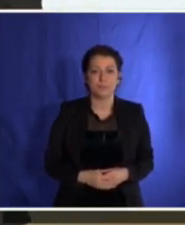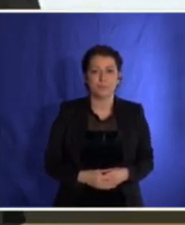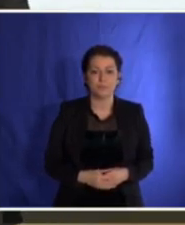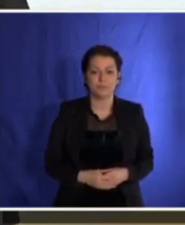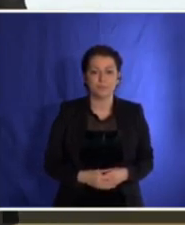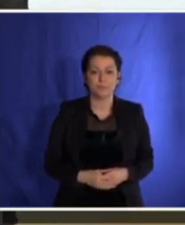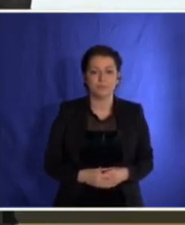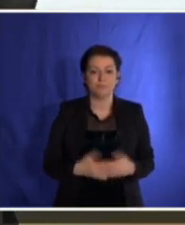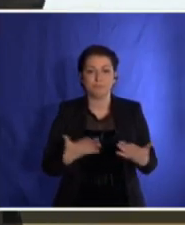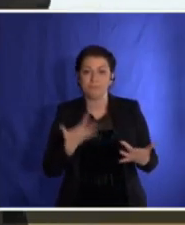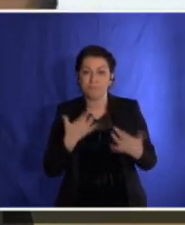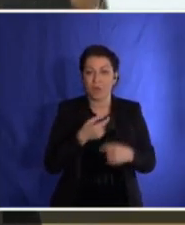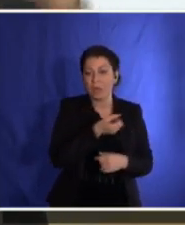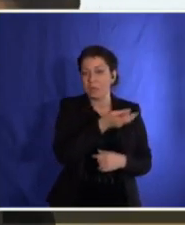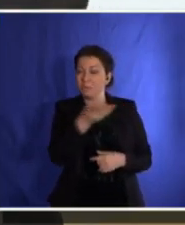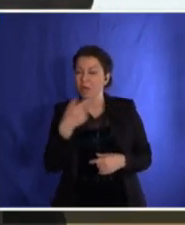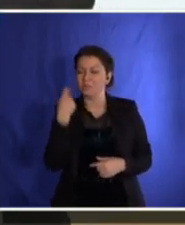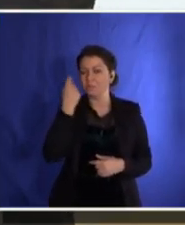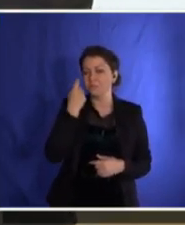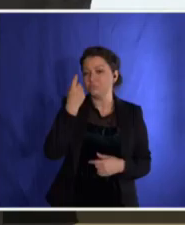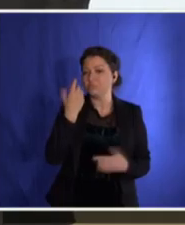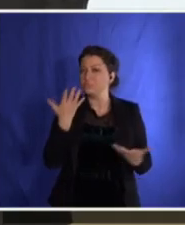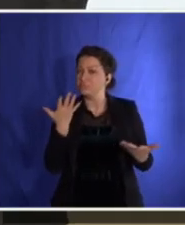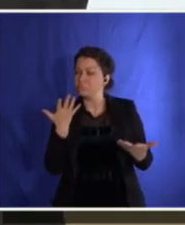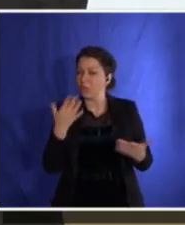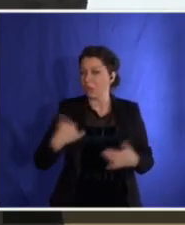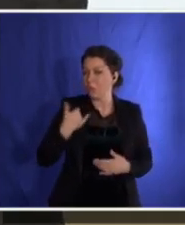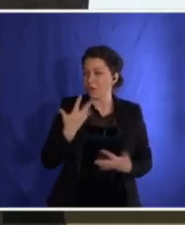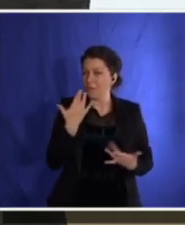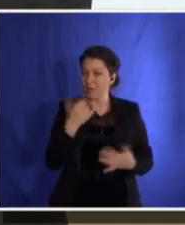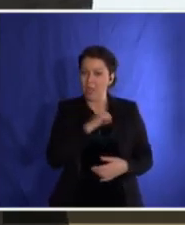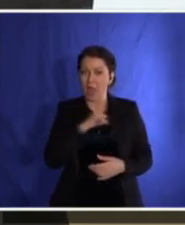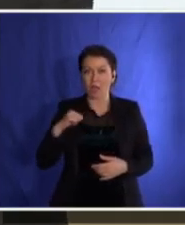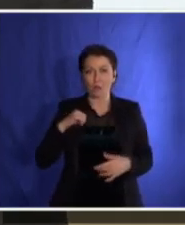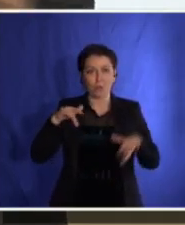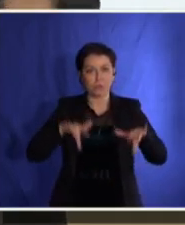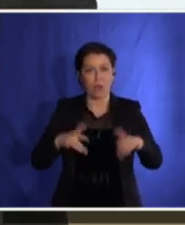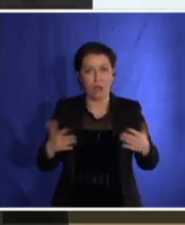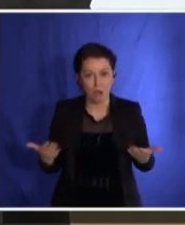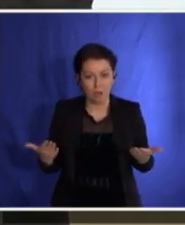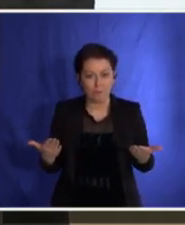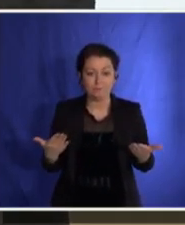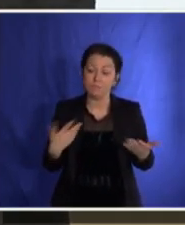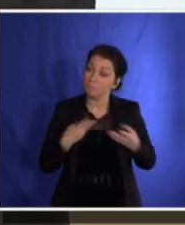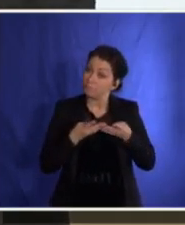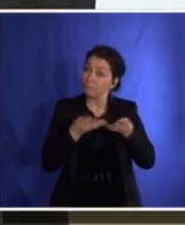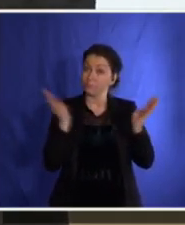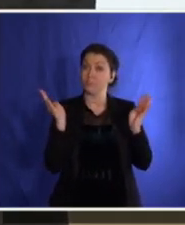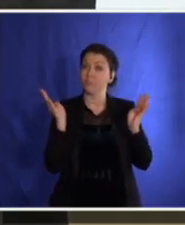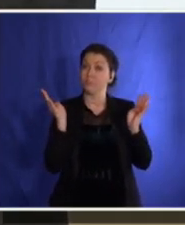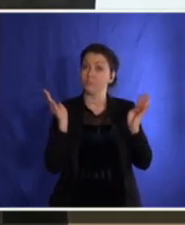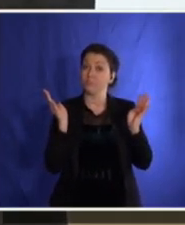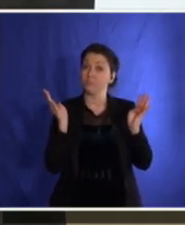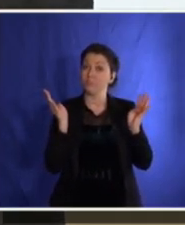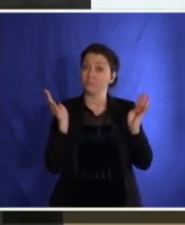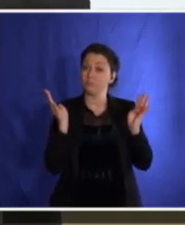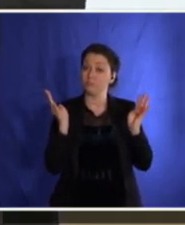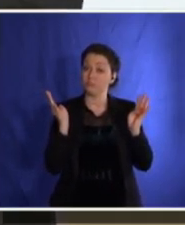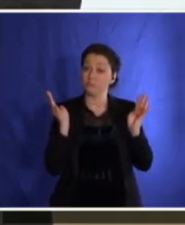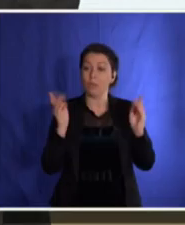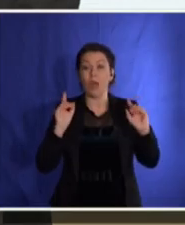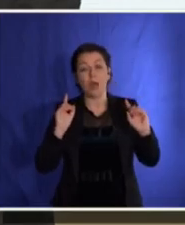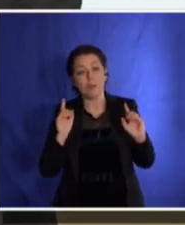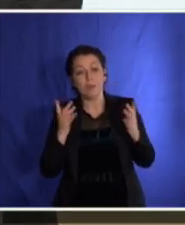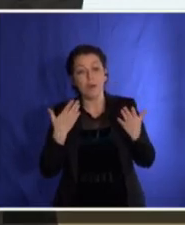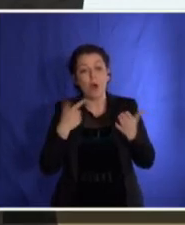Jetzt wird sich der eine oder andere die Frage stellen, naja, wie viel Eigentum hat eigentlich die Jugend? Und das ist vielfältig. Aber es beginnt oft